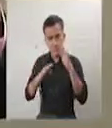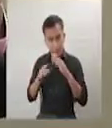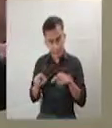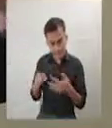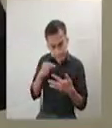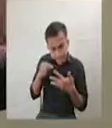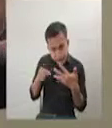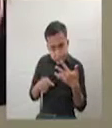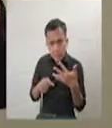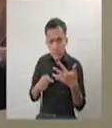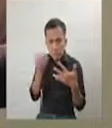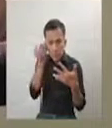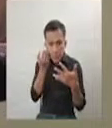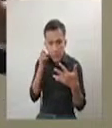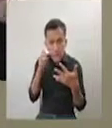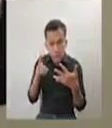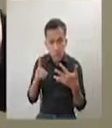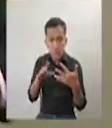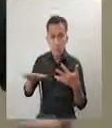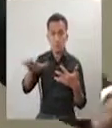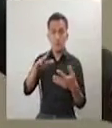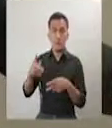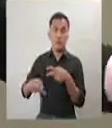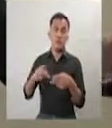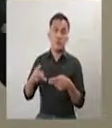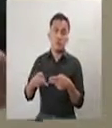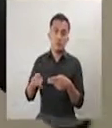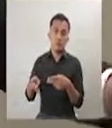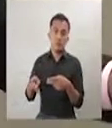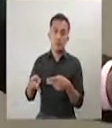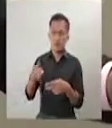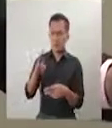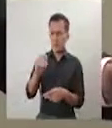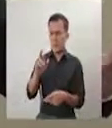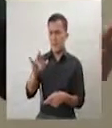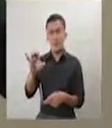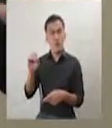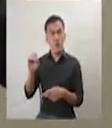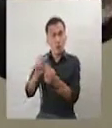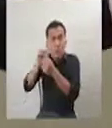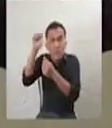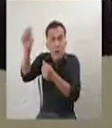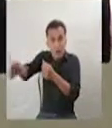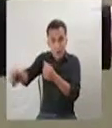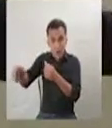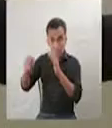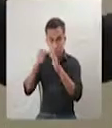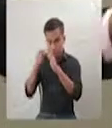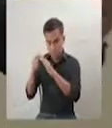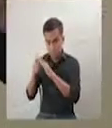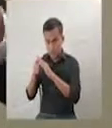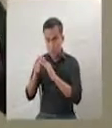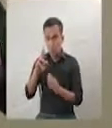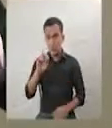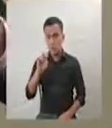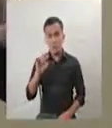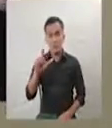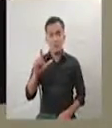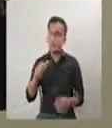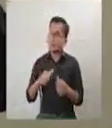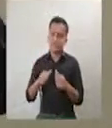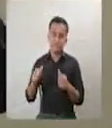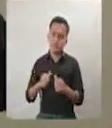dyan, ganito. Kulang sa edukasyon yung mga tao na nasa baryo, most especially those who are living in the rural